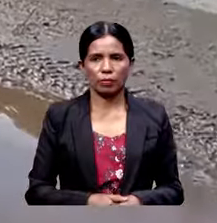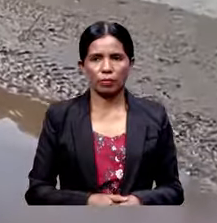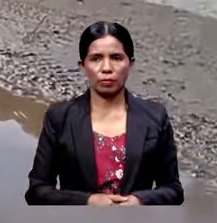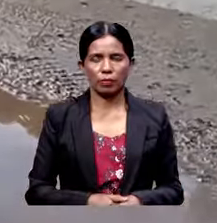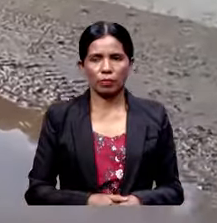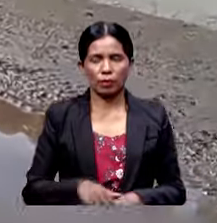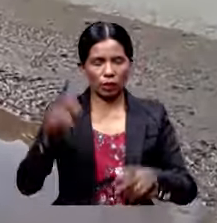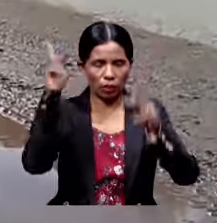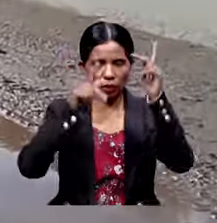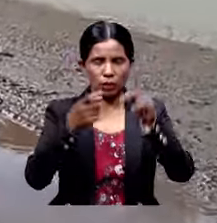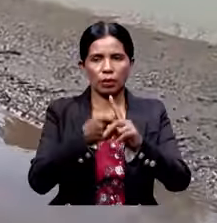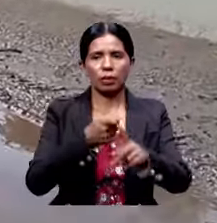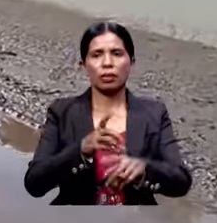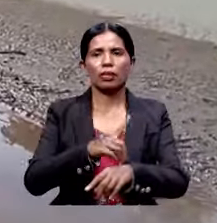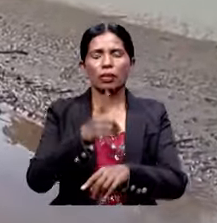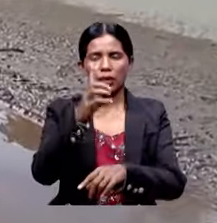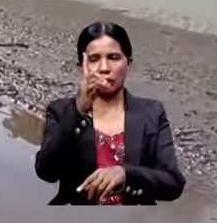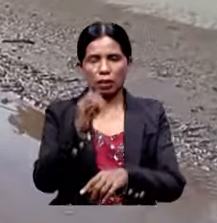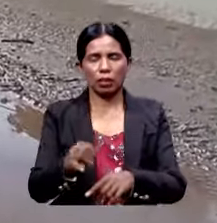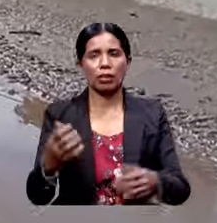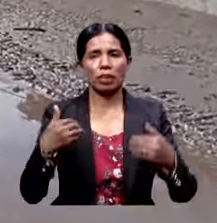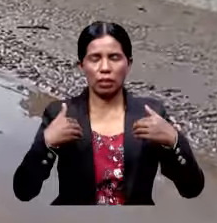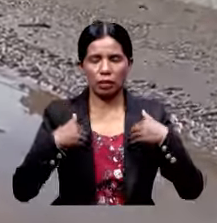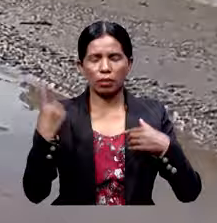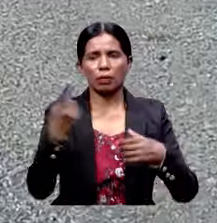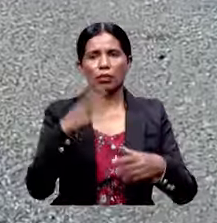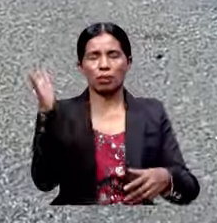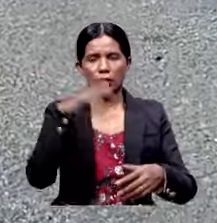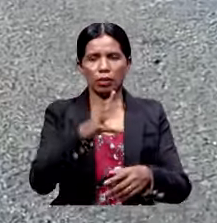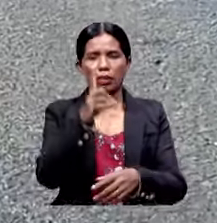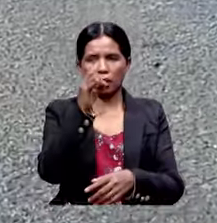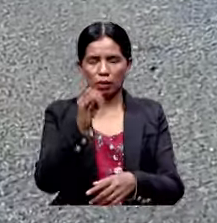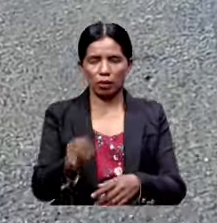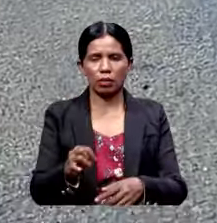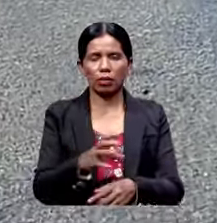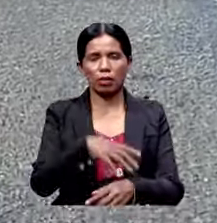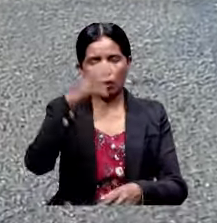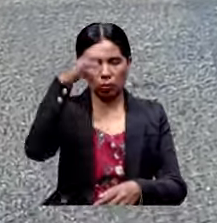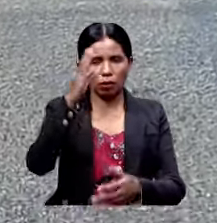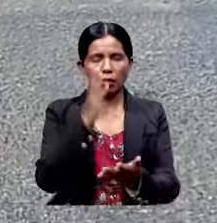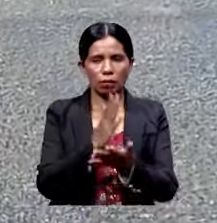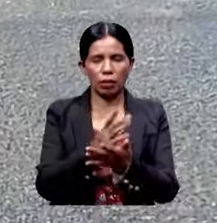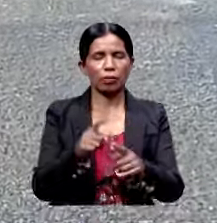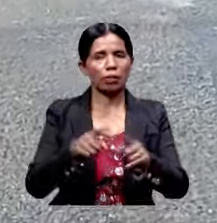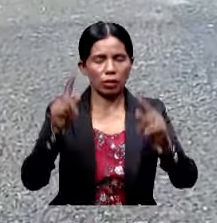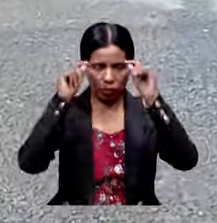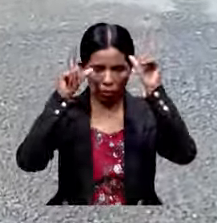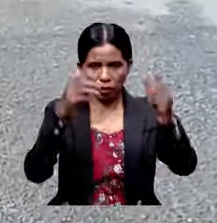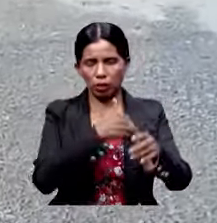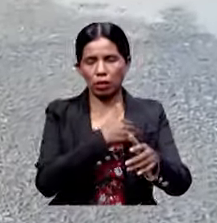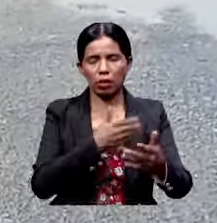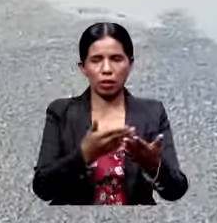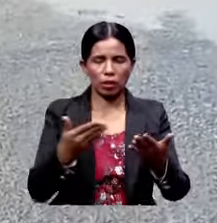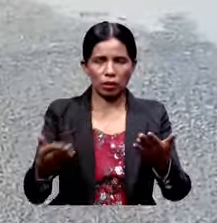Kauja husi nunda saung nebe akontesi iha dili sempre hamosu rairahun makas iha sidade dili hafuin udan para maibe Timor Leste sedau kia